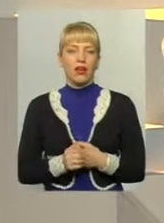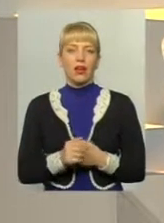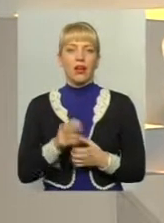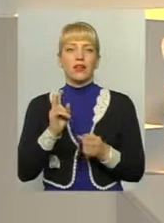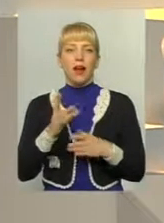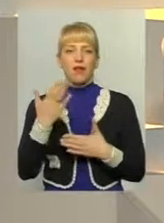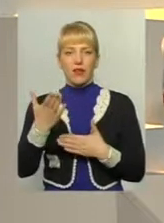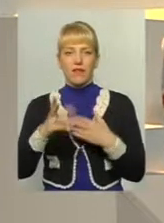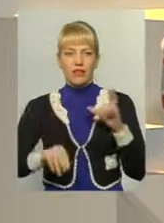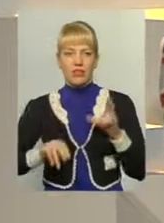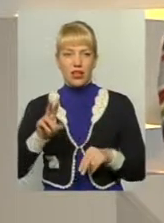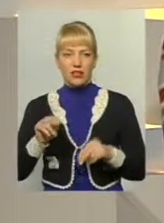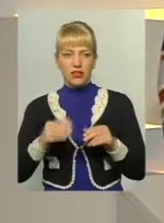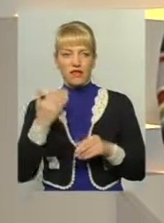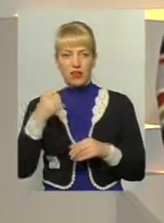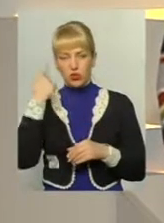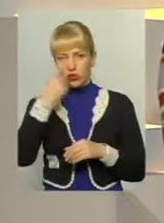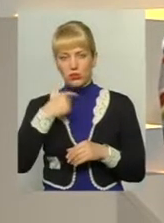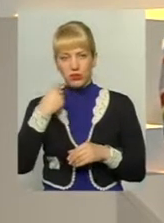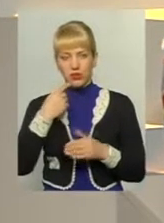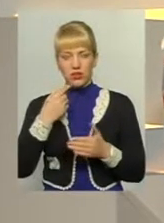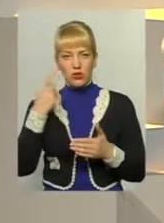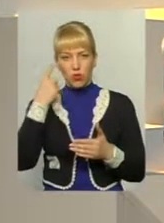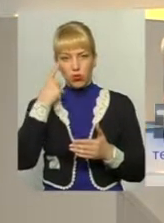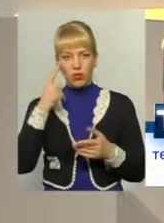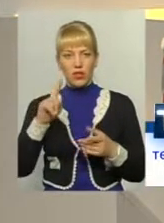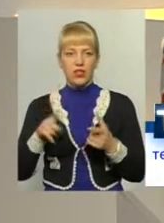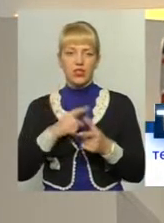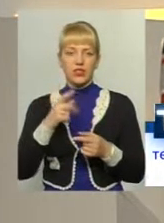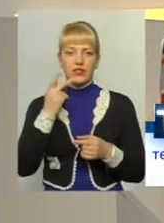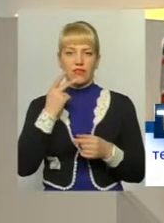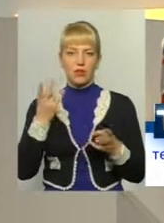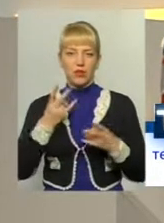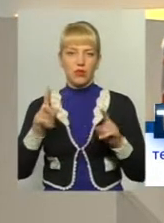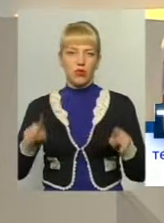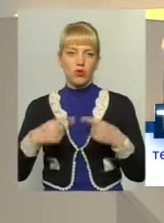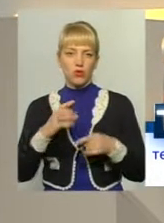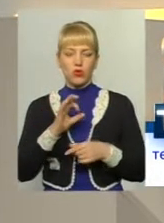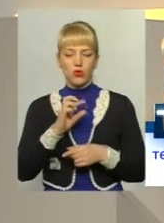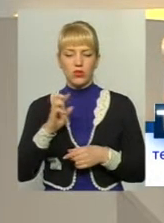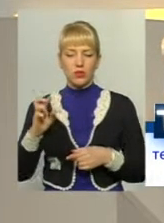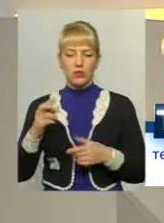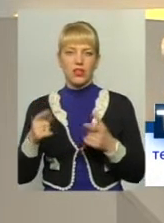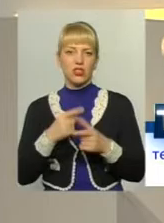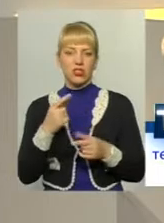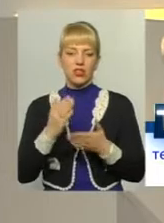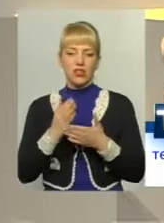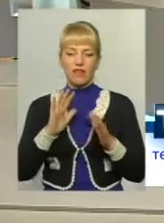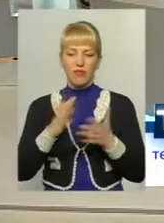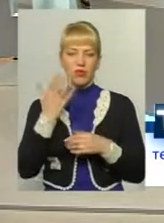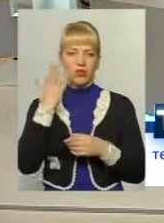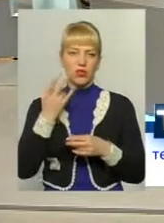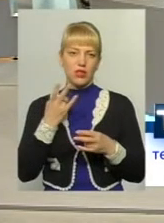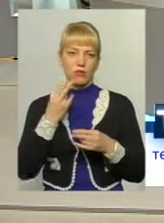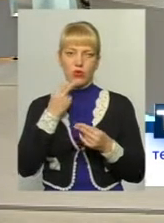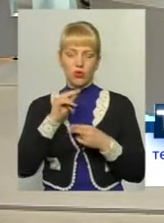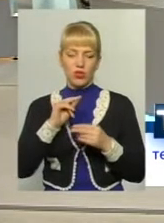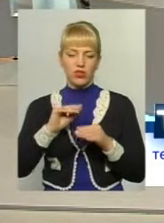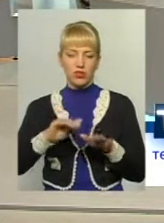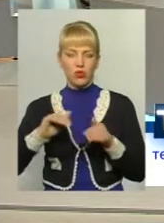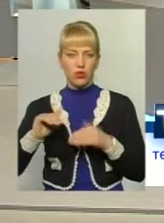першими боржниками, да, ОСББ, так, і на них дуже важко вплинути. Ну, про що далі говорити, так? Так, таке